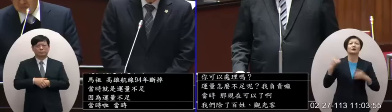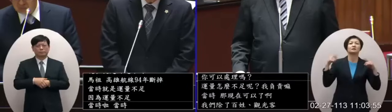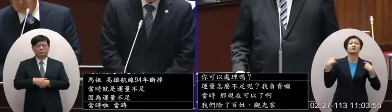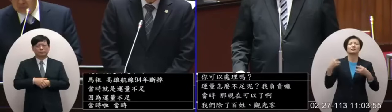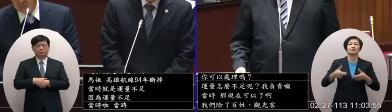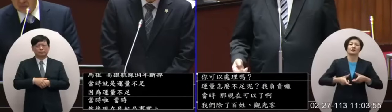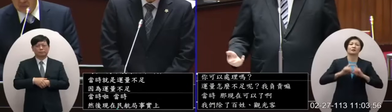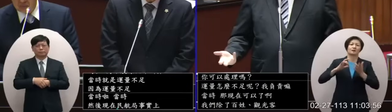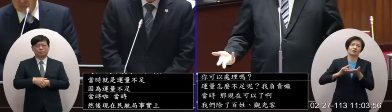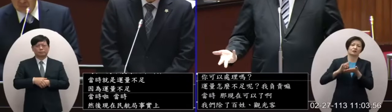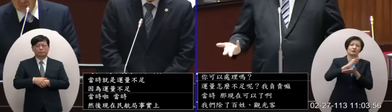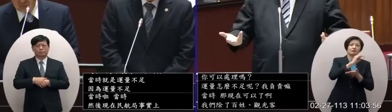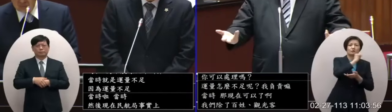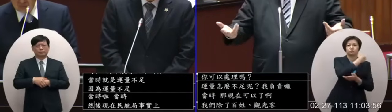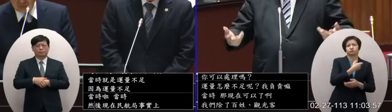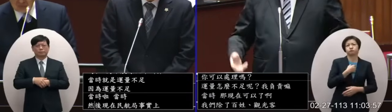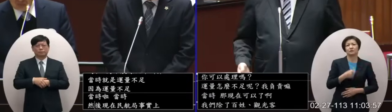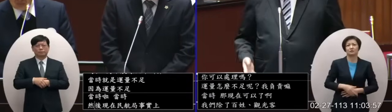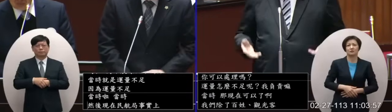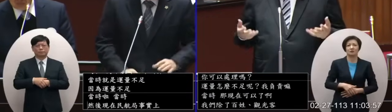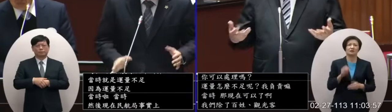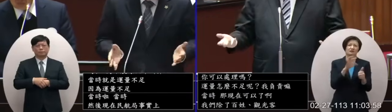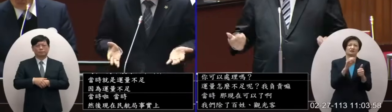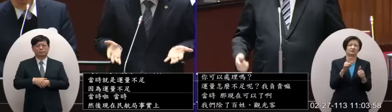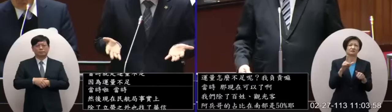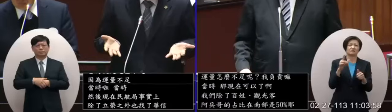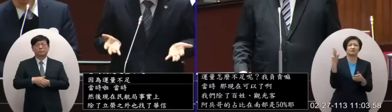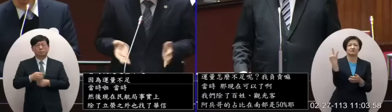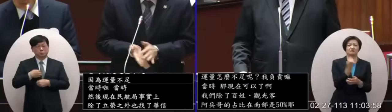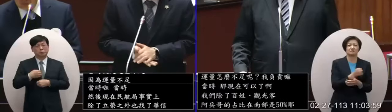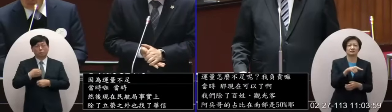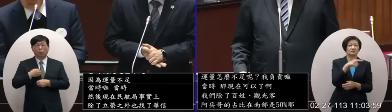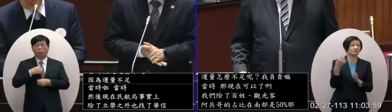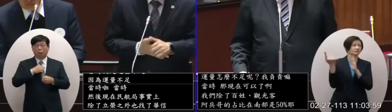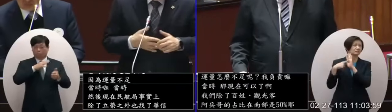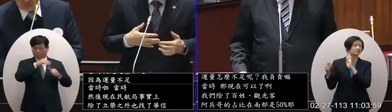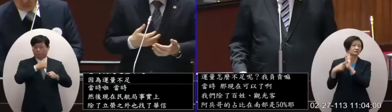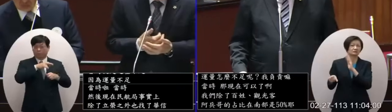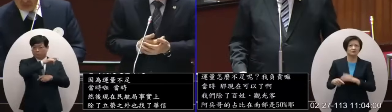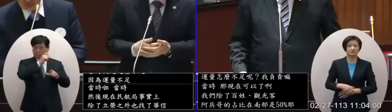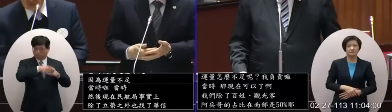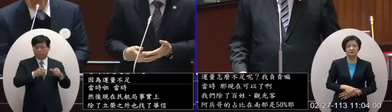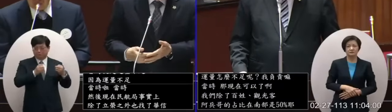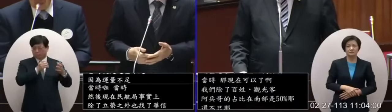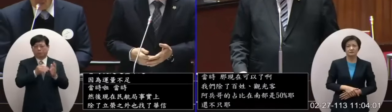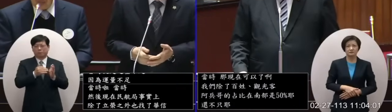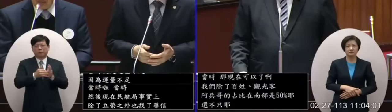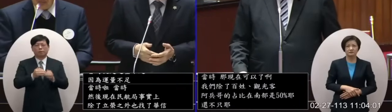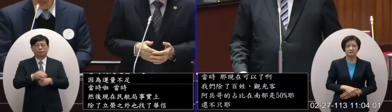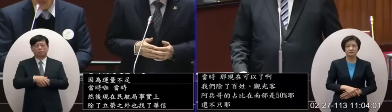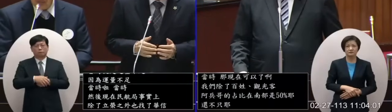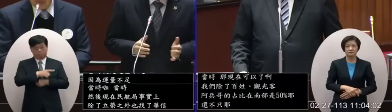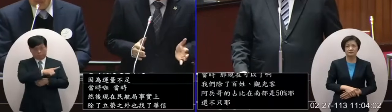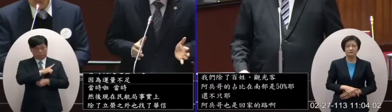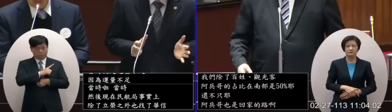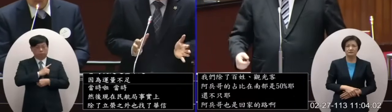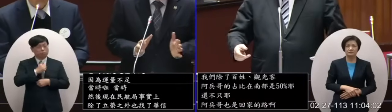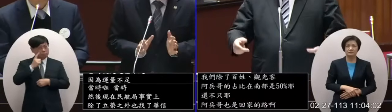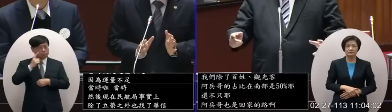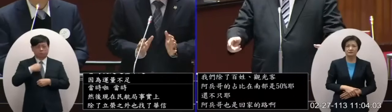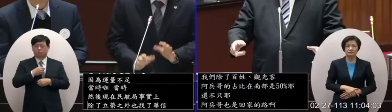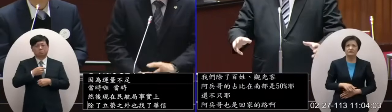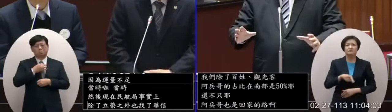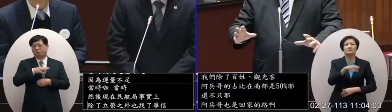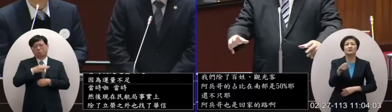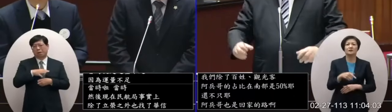啊。那讲了老半天你们也听不下去，我叫了老半天。 我们跟航空公司做过讨论了，他们是完全没有意见。 民进